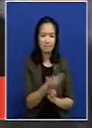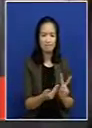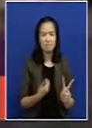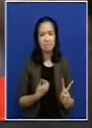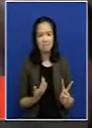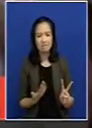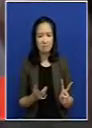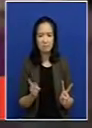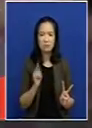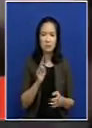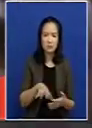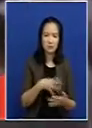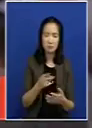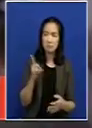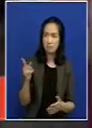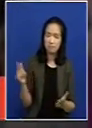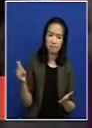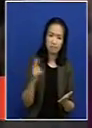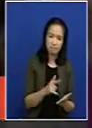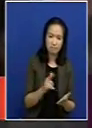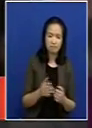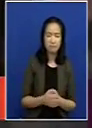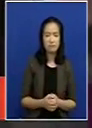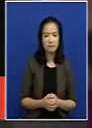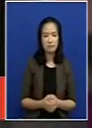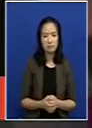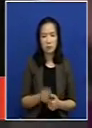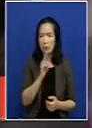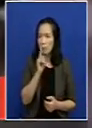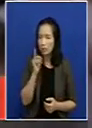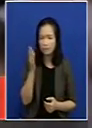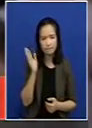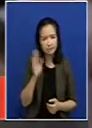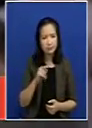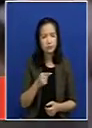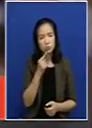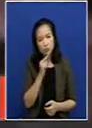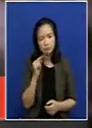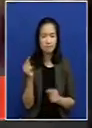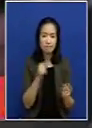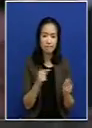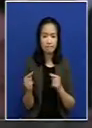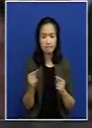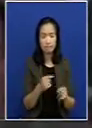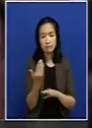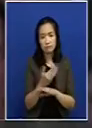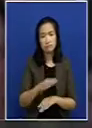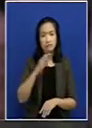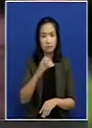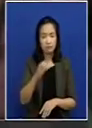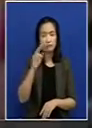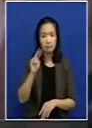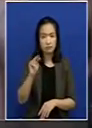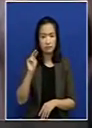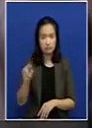อช้าค่ะที่จะวิจารณ์แผนการเดินทางเยือนคิวบาของนายโอบามาทันทีในการโต้วาทีของสถานีโทรทัศน์ CNN ที่รั